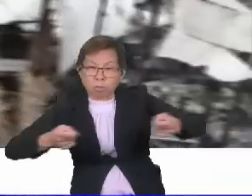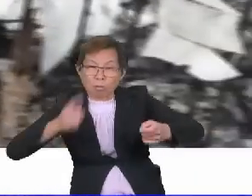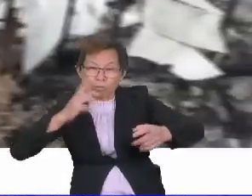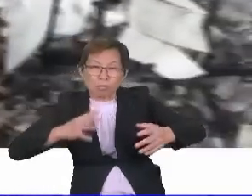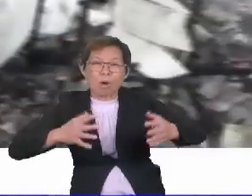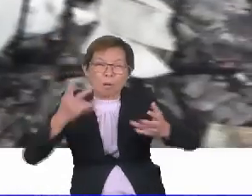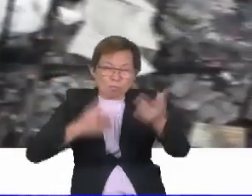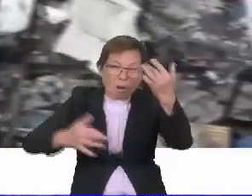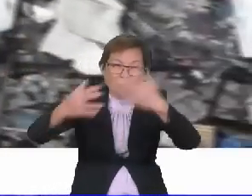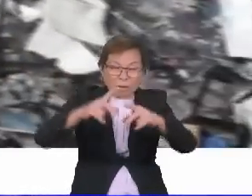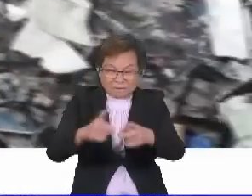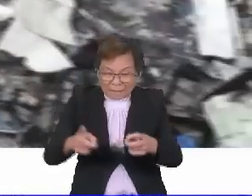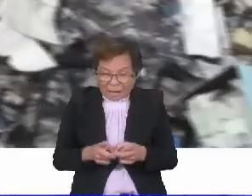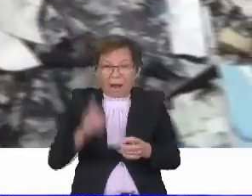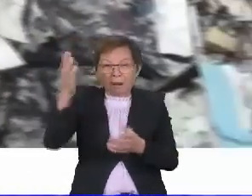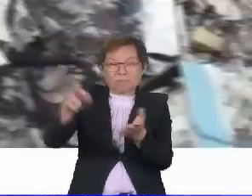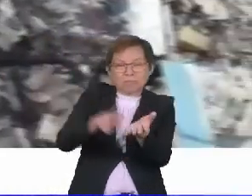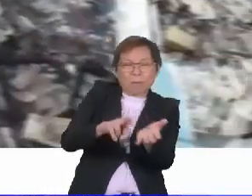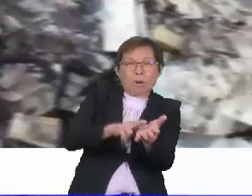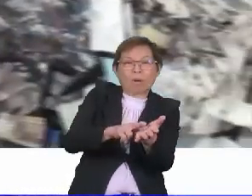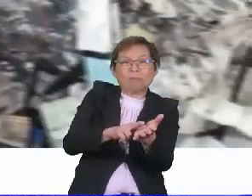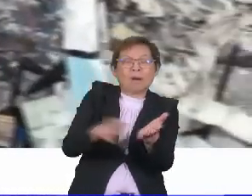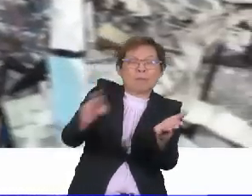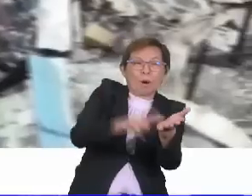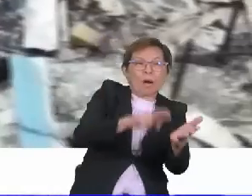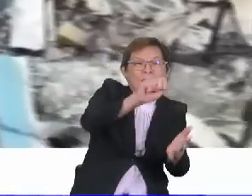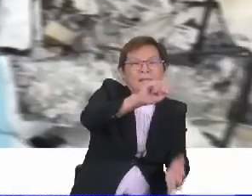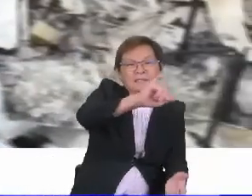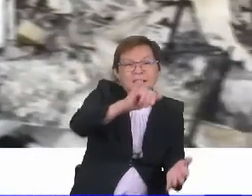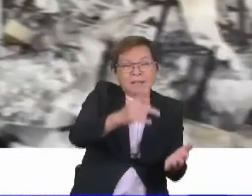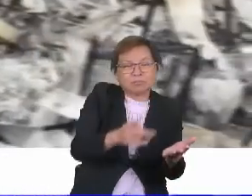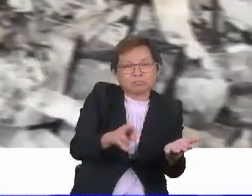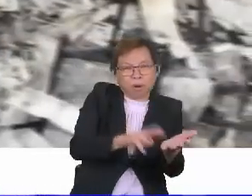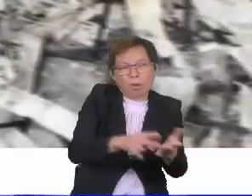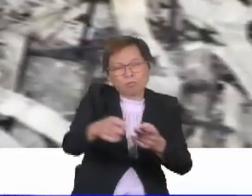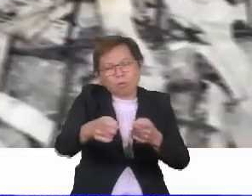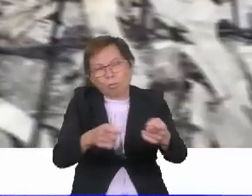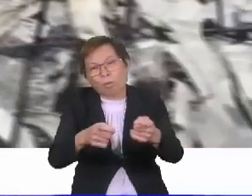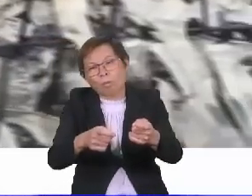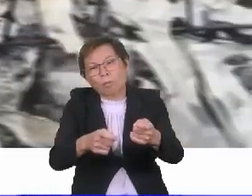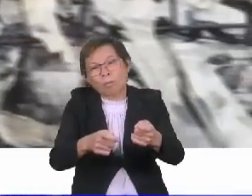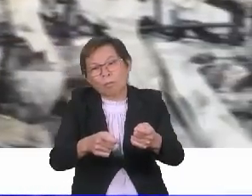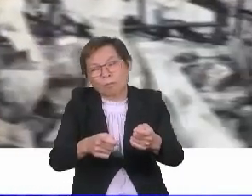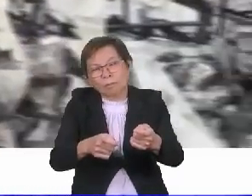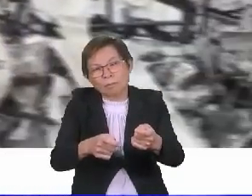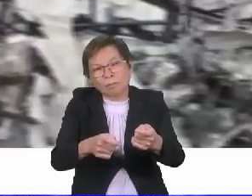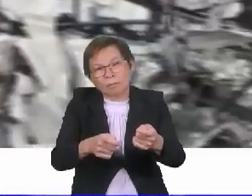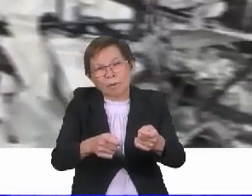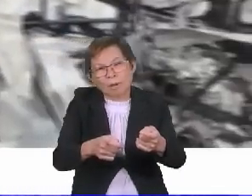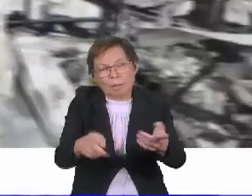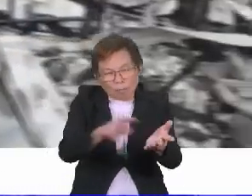Daerah akan membuat laporan susulan kepada pihak jasa perusahaan bahagian dan